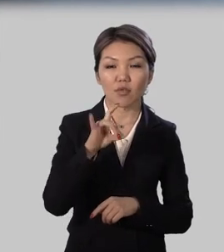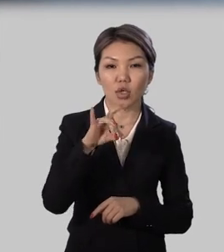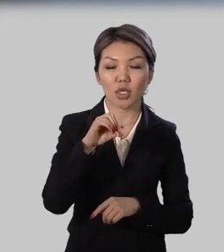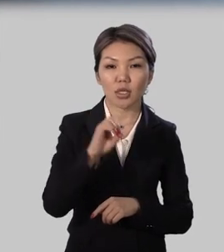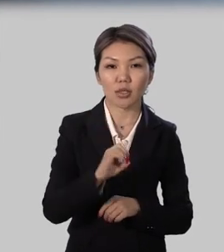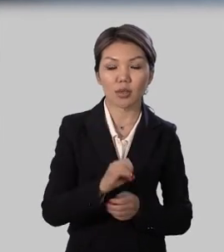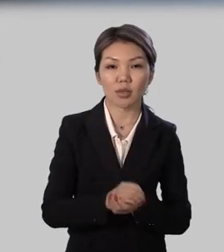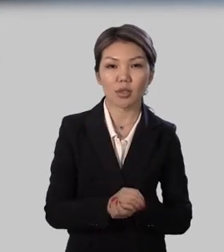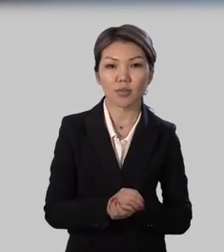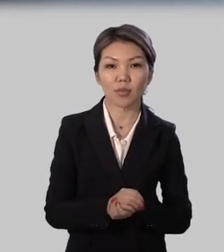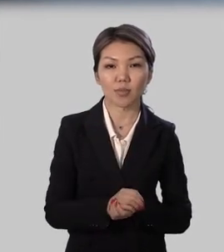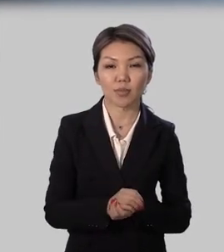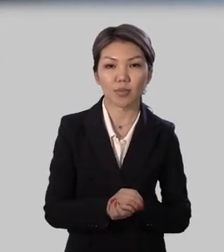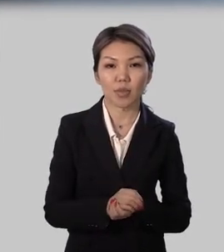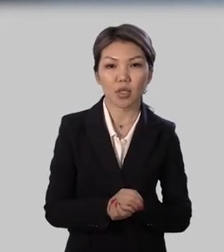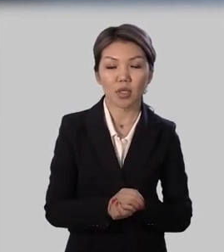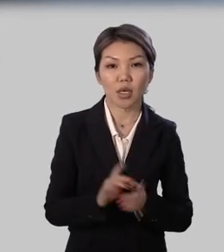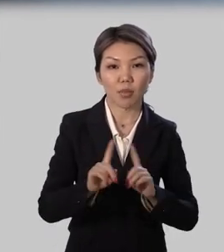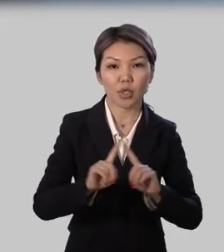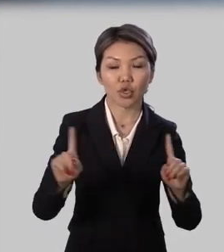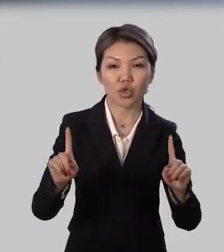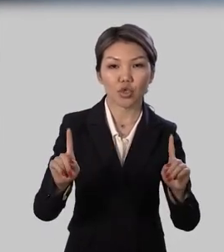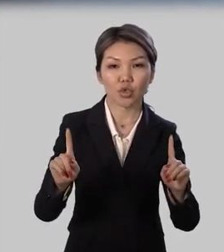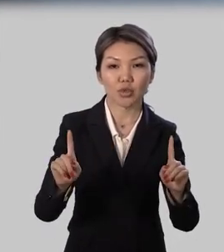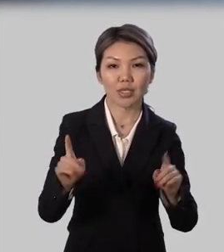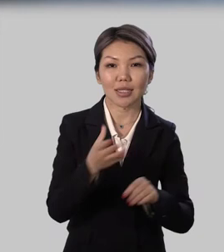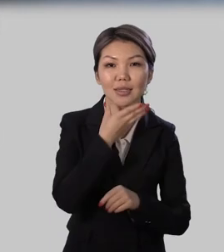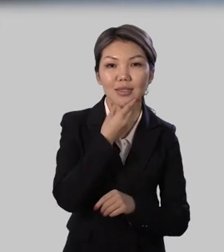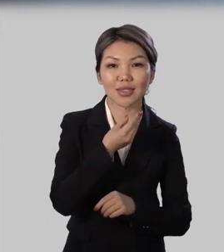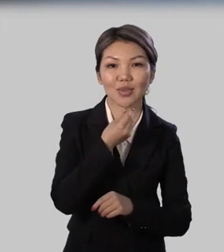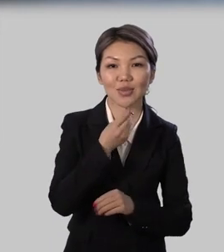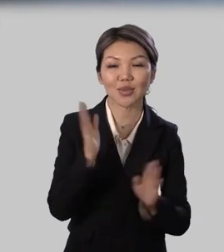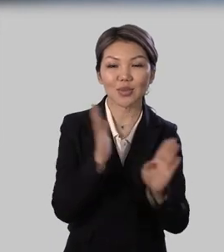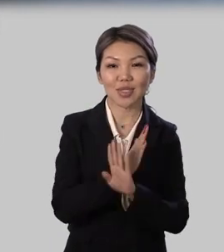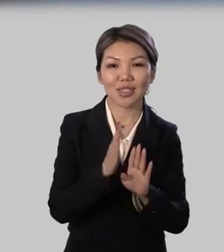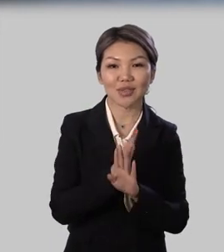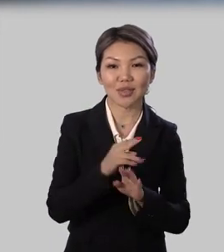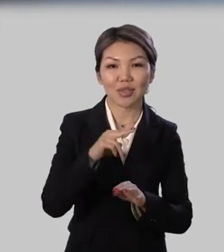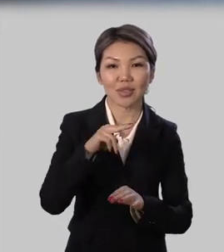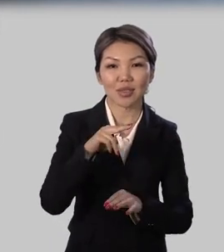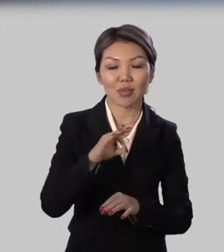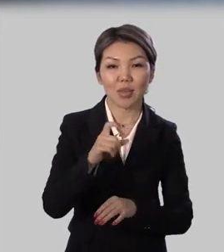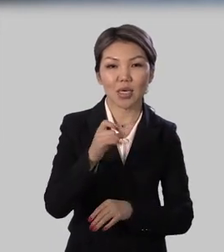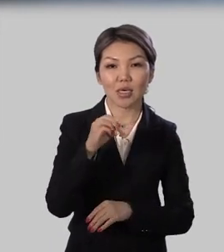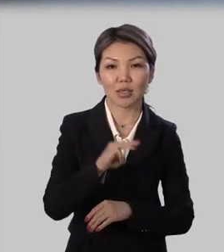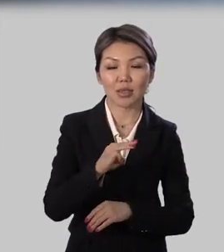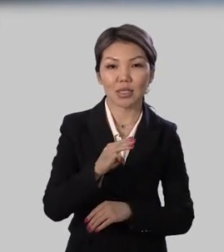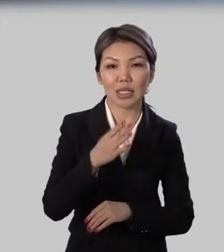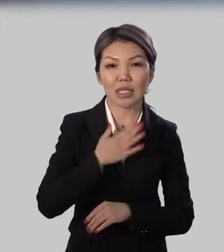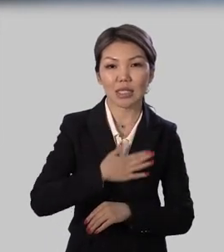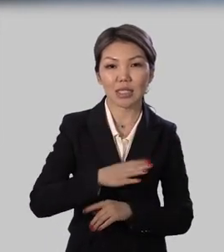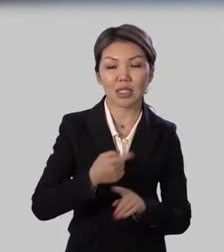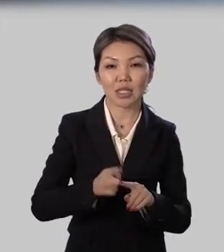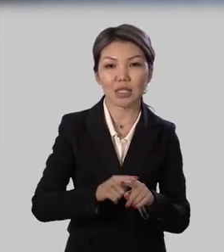нити золотит подчеркивают непревзойдённую красоту природы поэту наслаждается этой красотой и